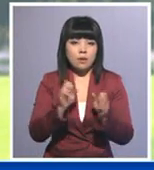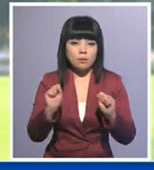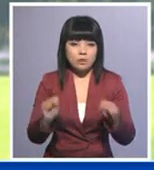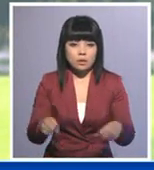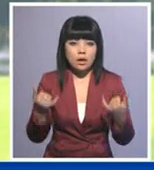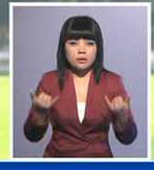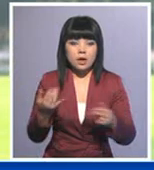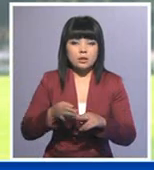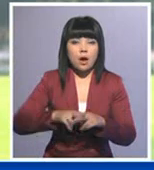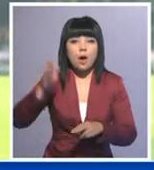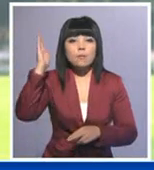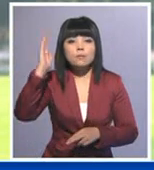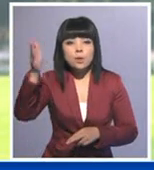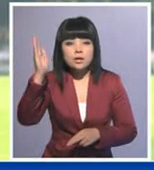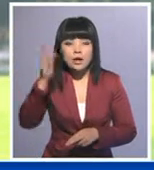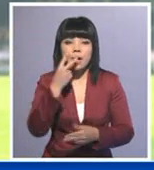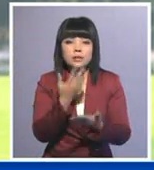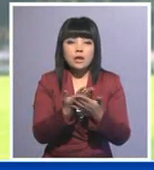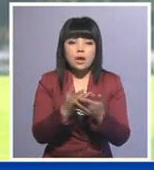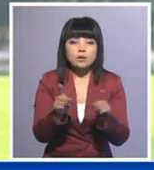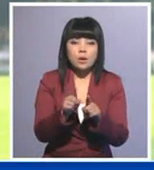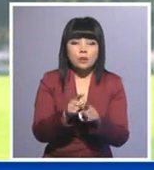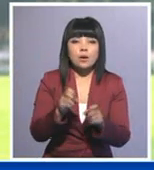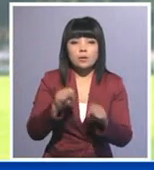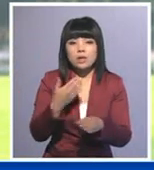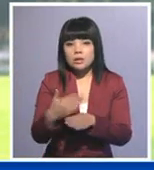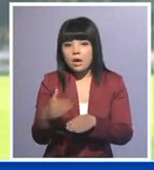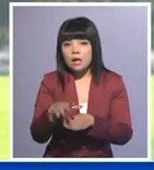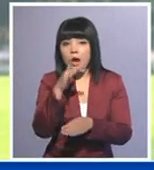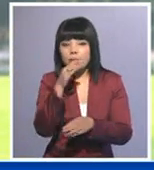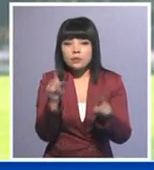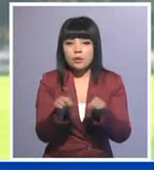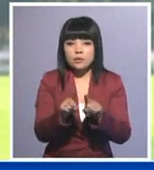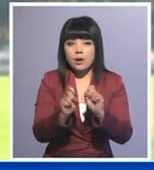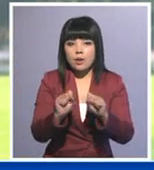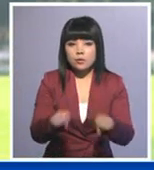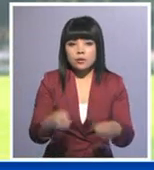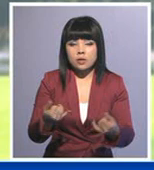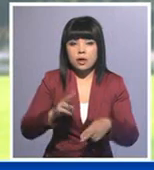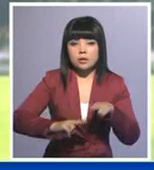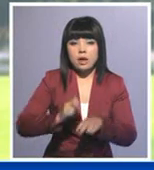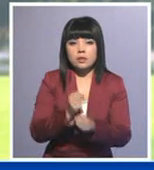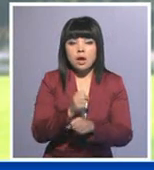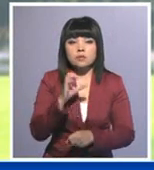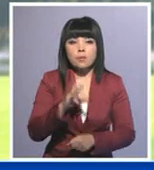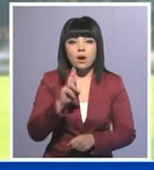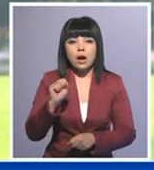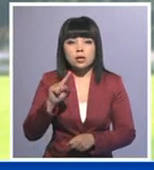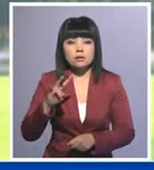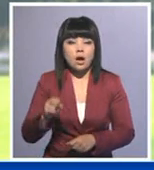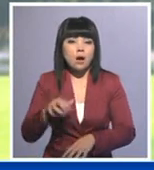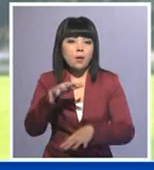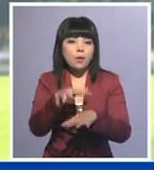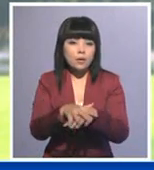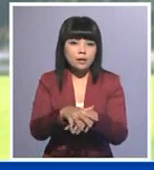енді болашақтағы болатын жағдайлар ол өз алдына. Мысалы, біздің Самұрық Қазына қоры